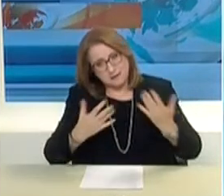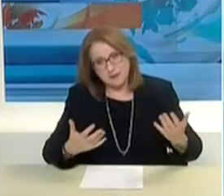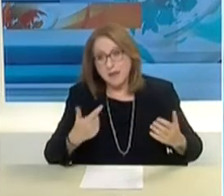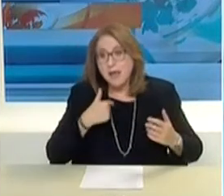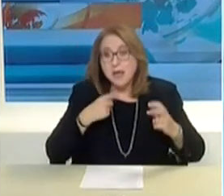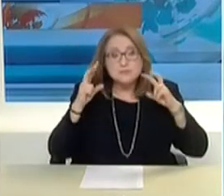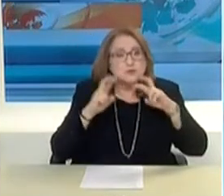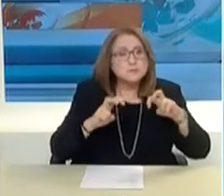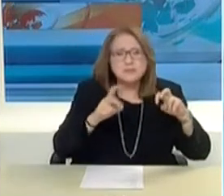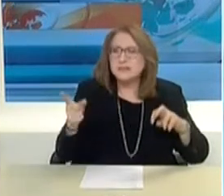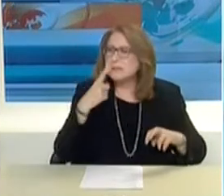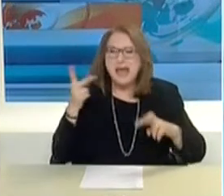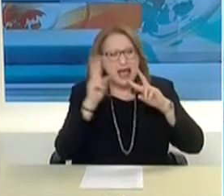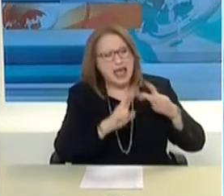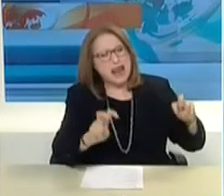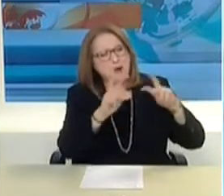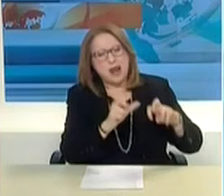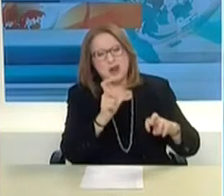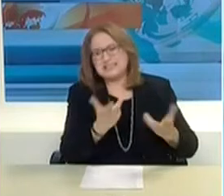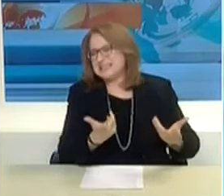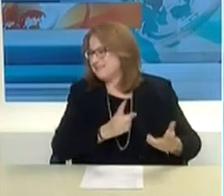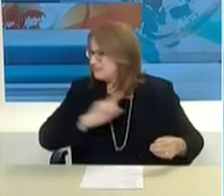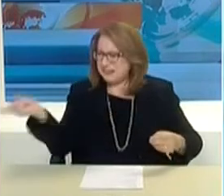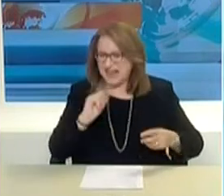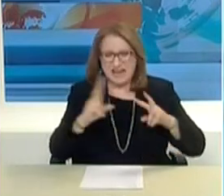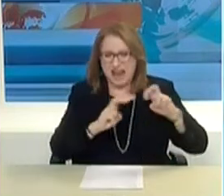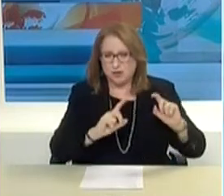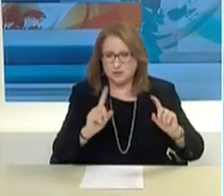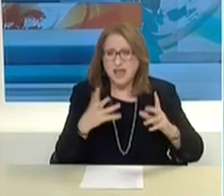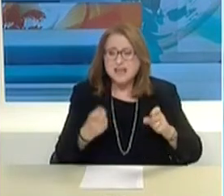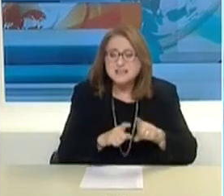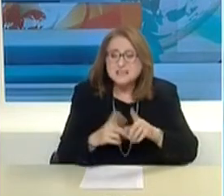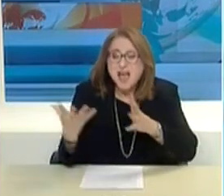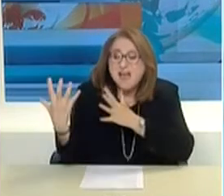ελέγχου. Είναι θέμα ευθύνης απέναντι στην ίδια την κοινωνία.